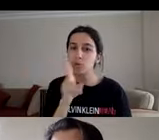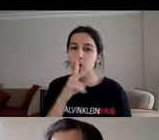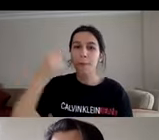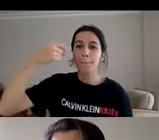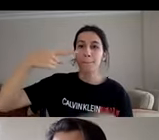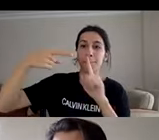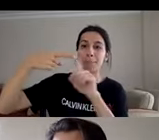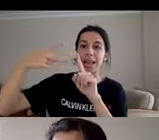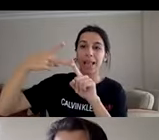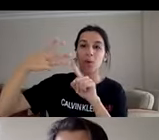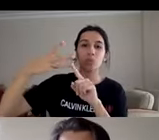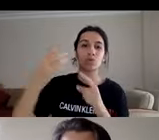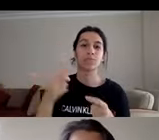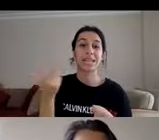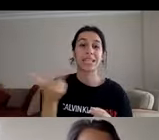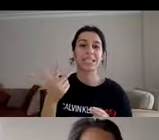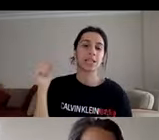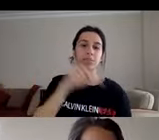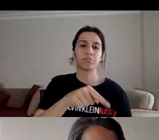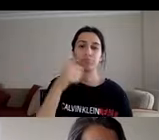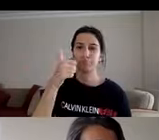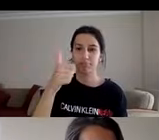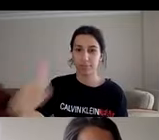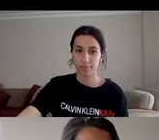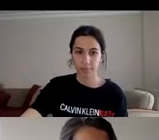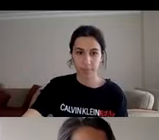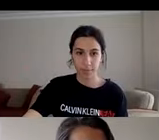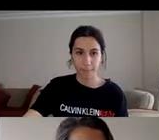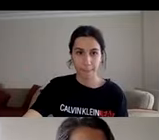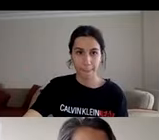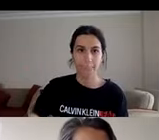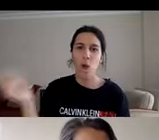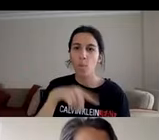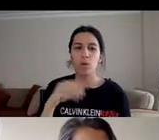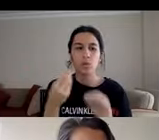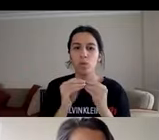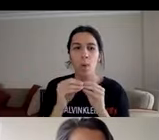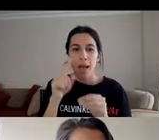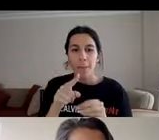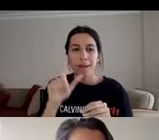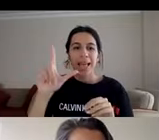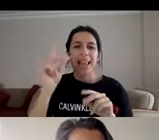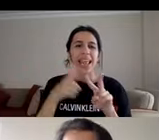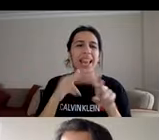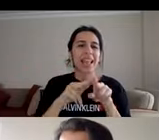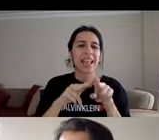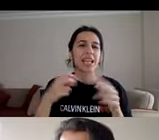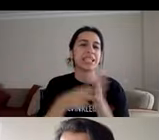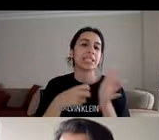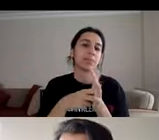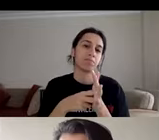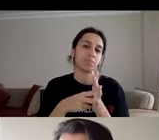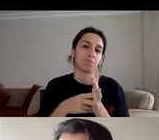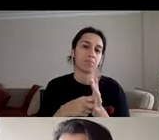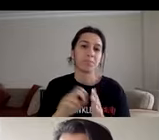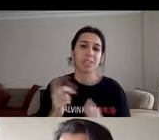bize çok daha hızlı ulaşmasını sağlayabiliyor. Peki diğer bir problem neydi? Link isimleri. Hala buraya tıklayın linkleri